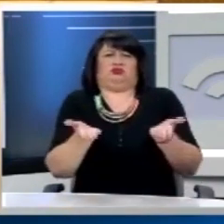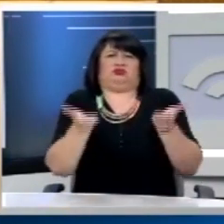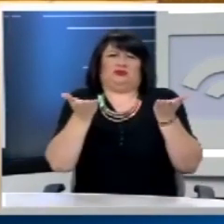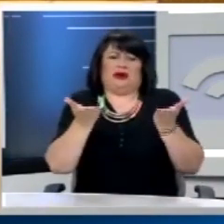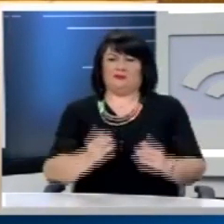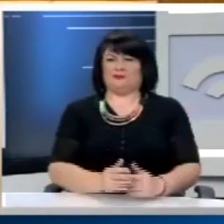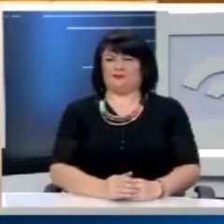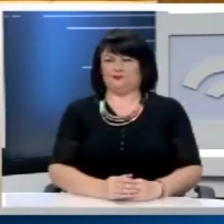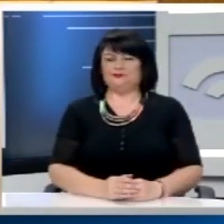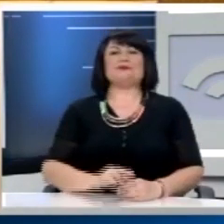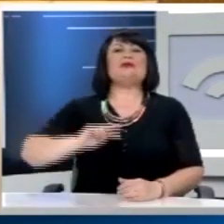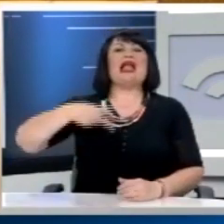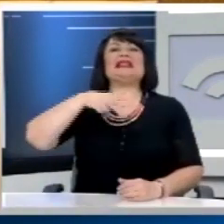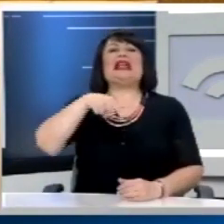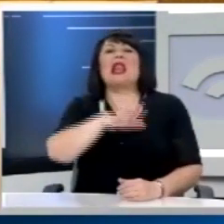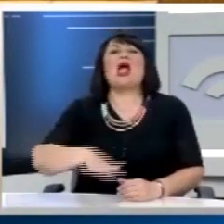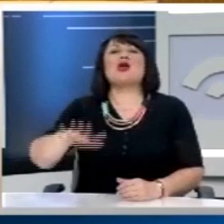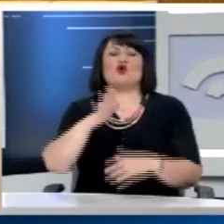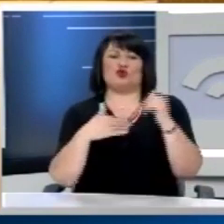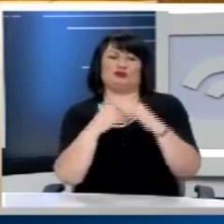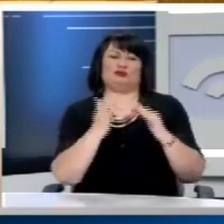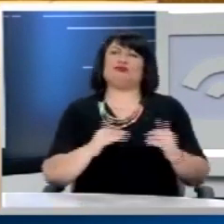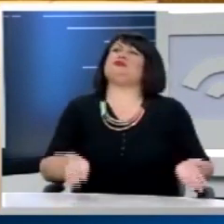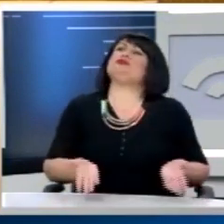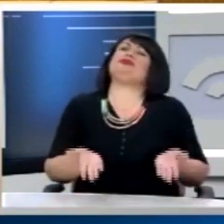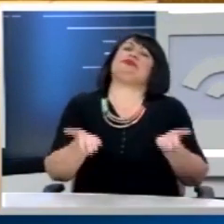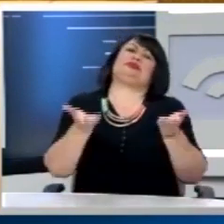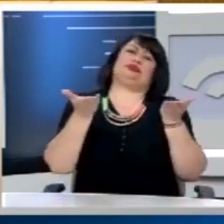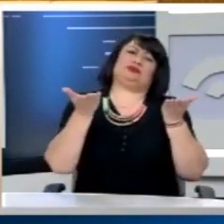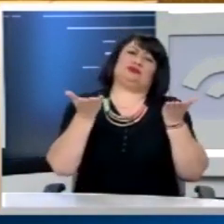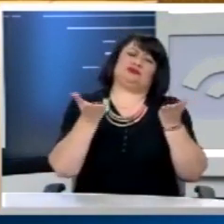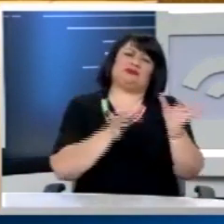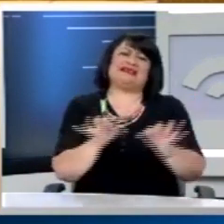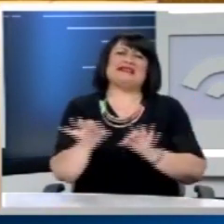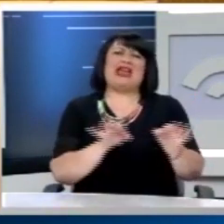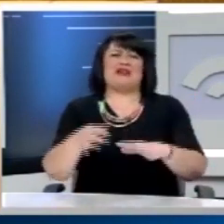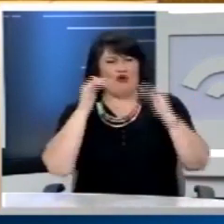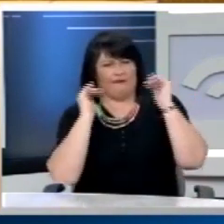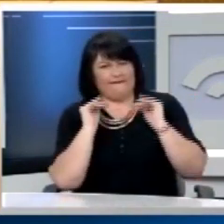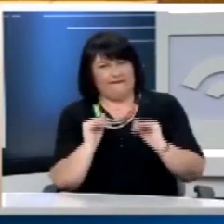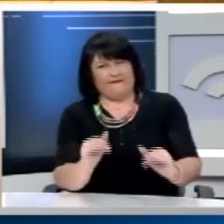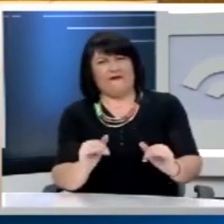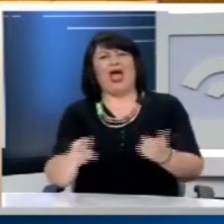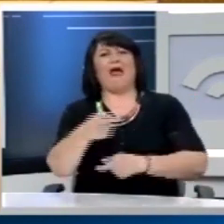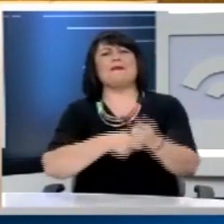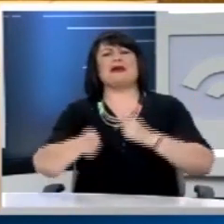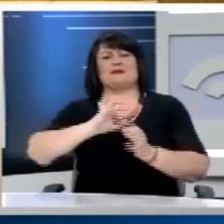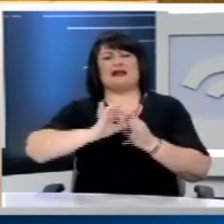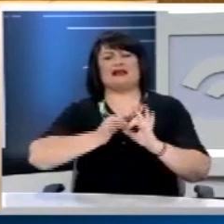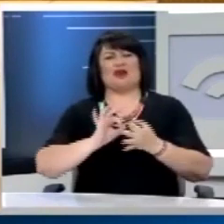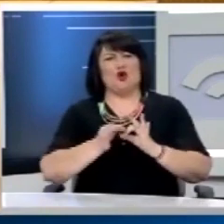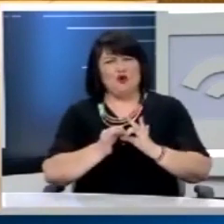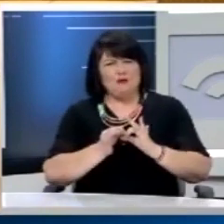ακόμα ψηλότερα το αντιλαϊκό οικοδόμημα με βάση το ίδιο αρχιτεκτονικό σχέδιο των επιχειρηματικών ομίλων και